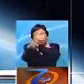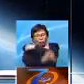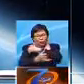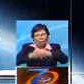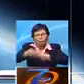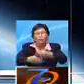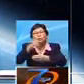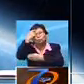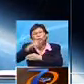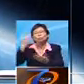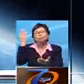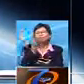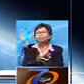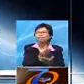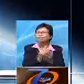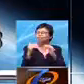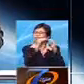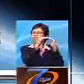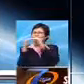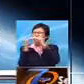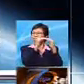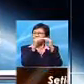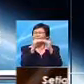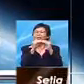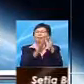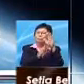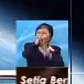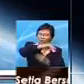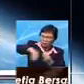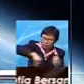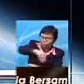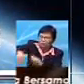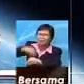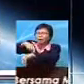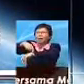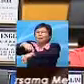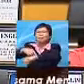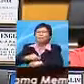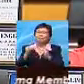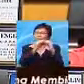negara maju bagi membuktikan keseimbangan pembangunan dan ekosistem alam.